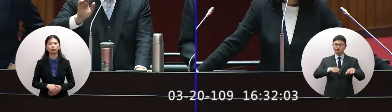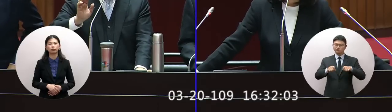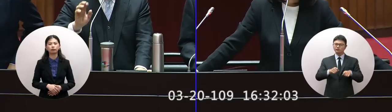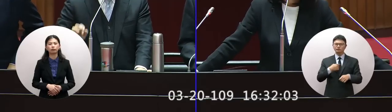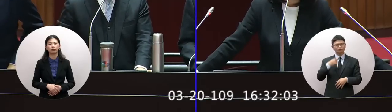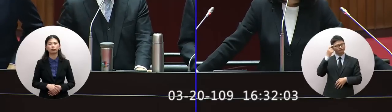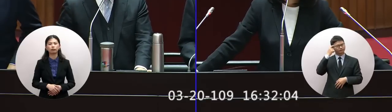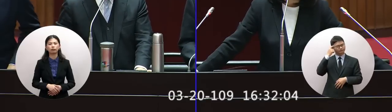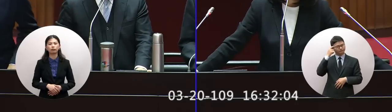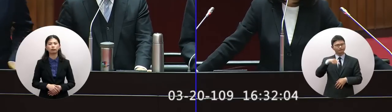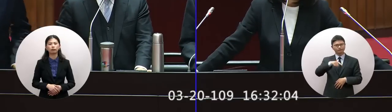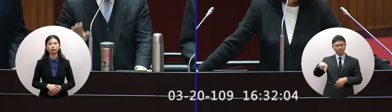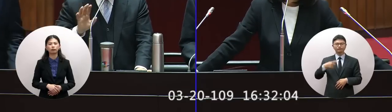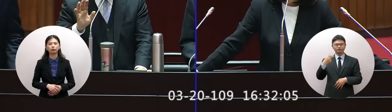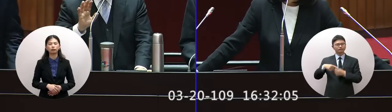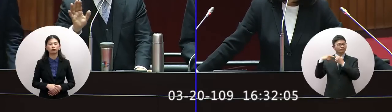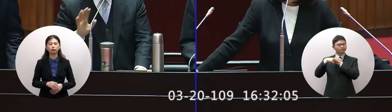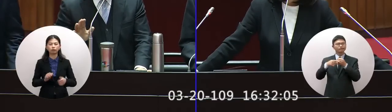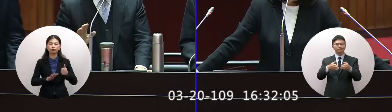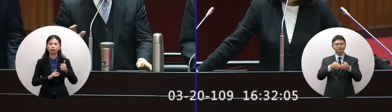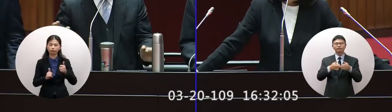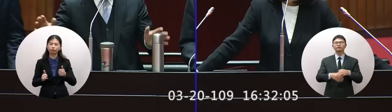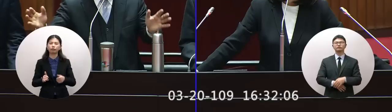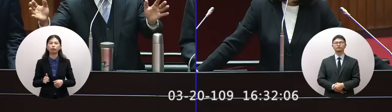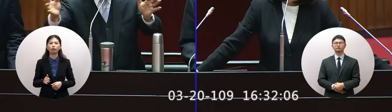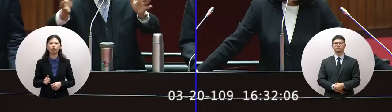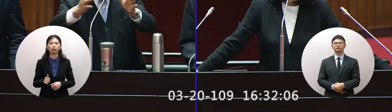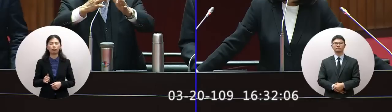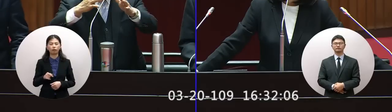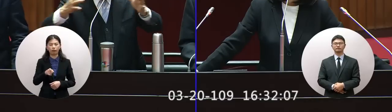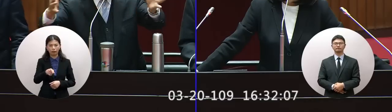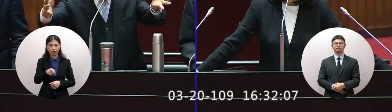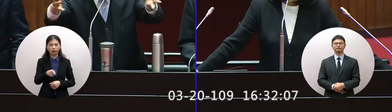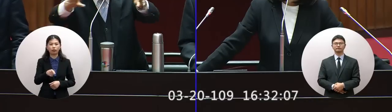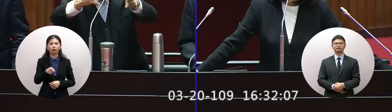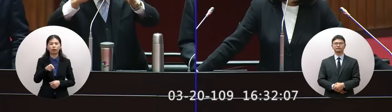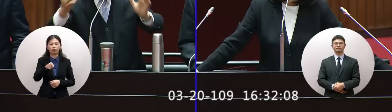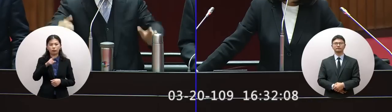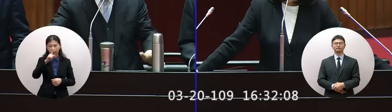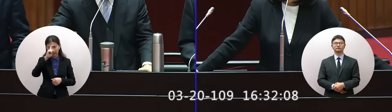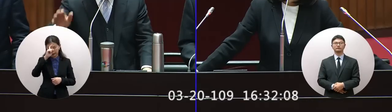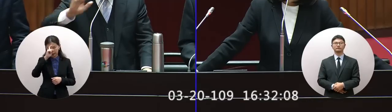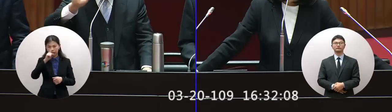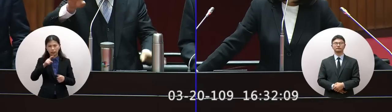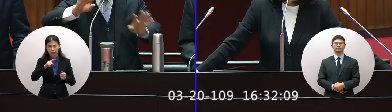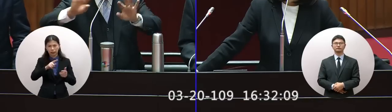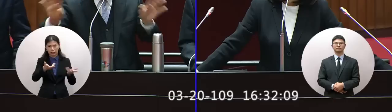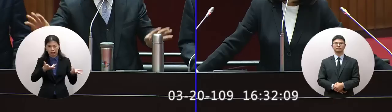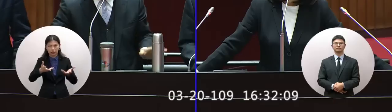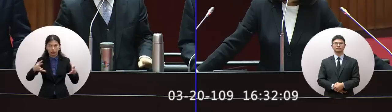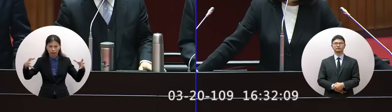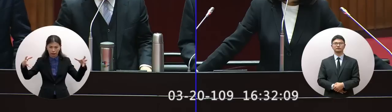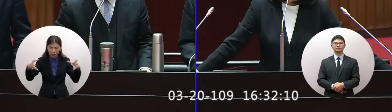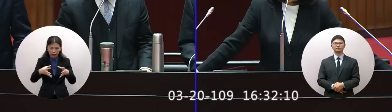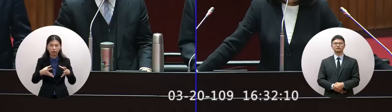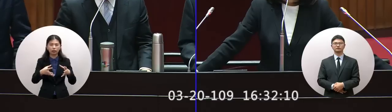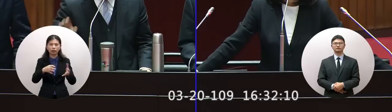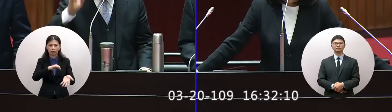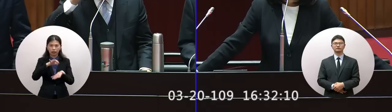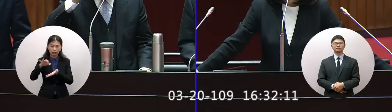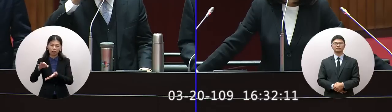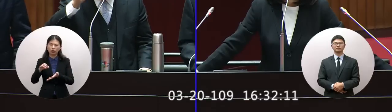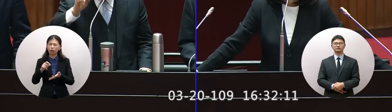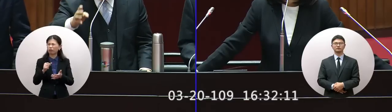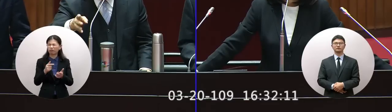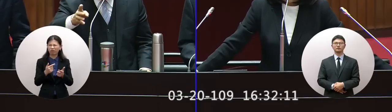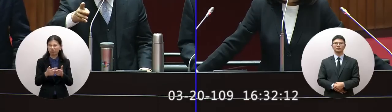榷，也要好好的思考。 喂，有些事情你把它哈不隆咚合起来讲，并不是如你